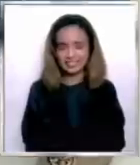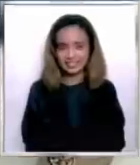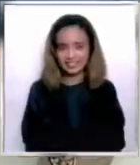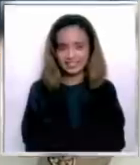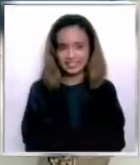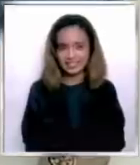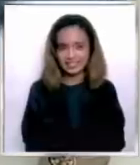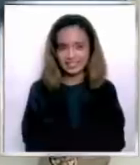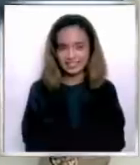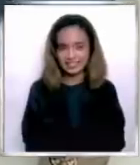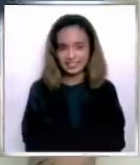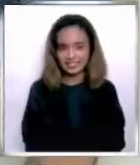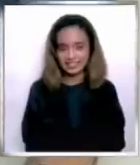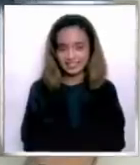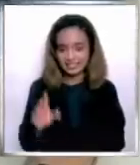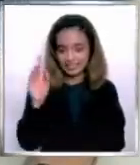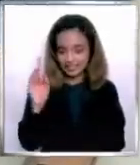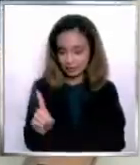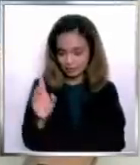Down.